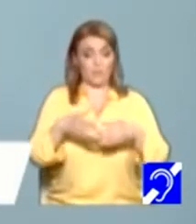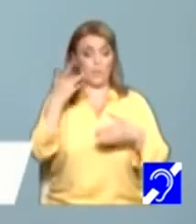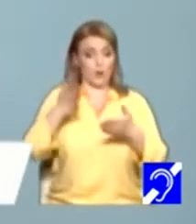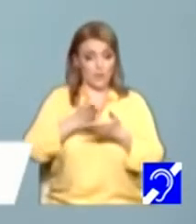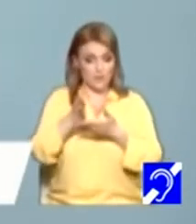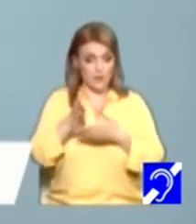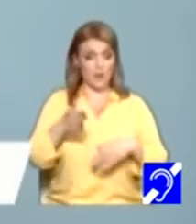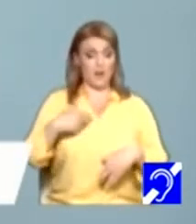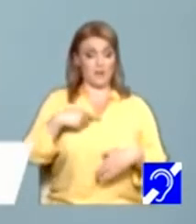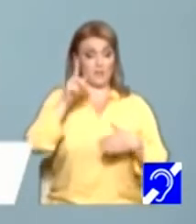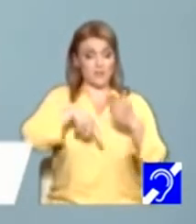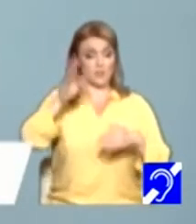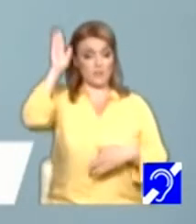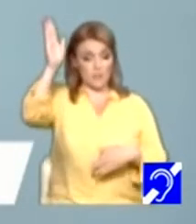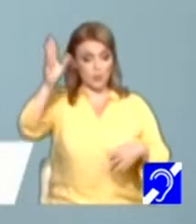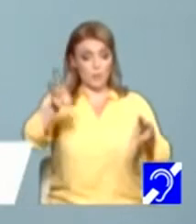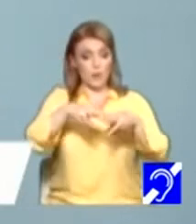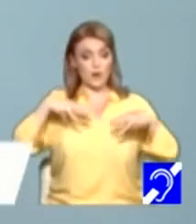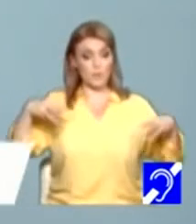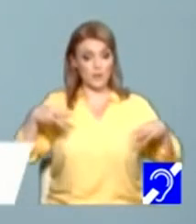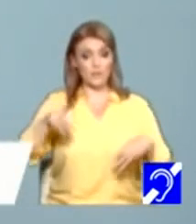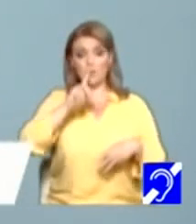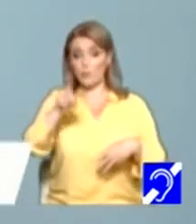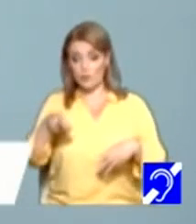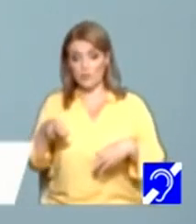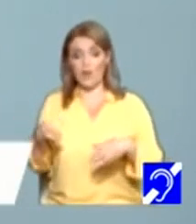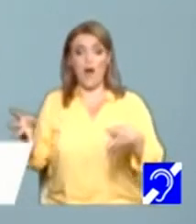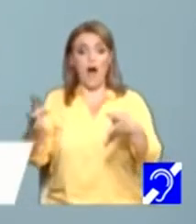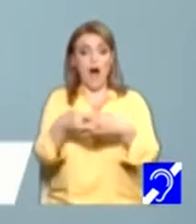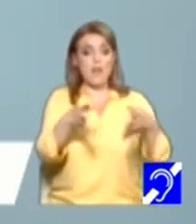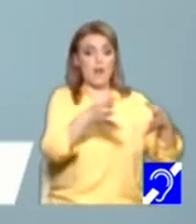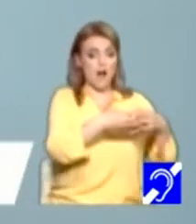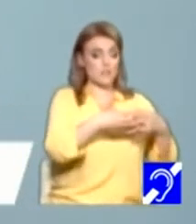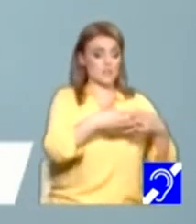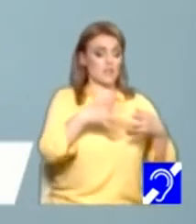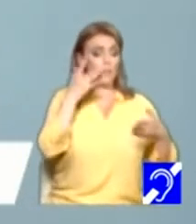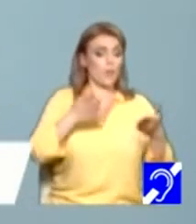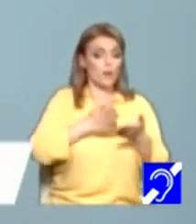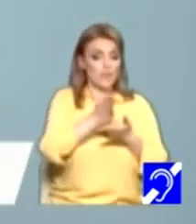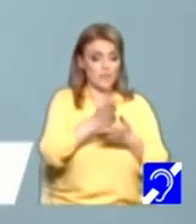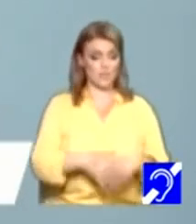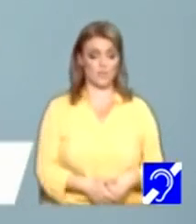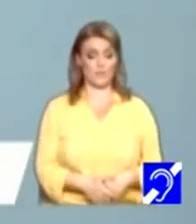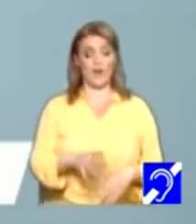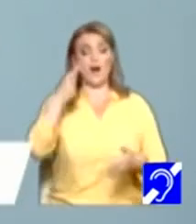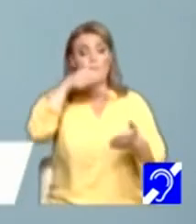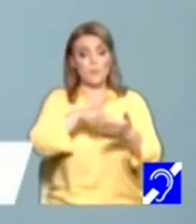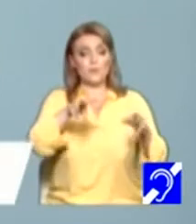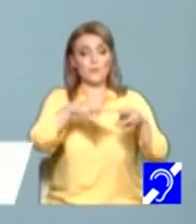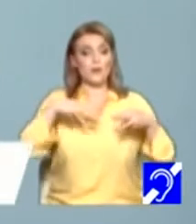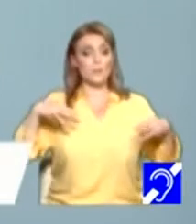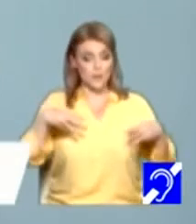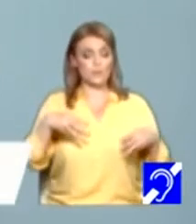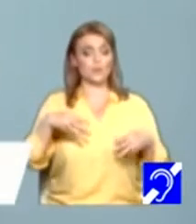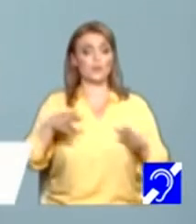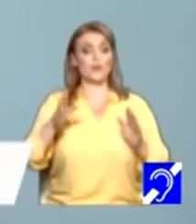fi nu un parlament de alianțe politice, dar un parlament care va avea scopul